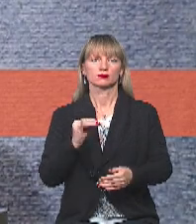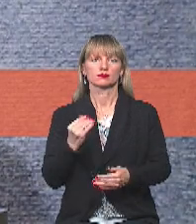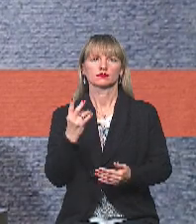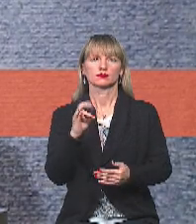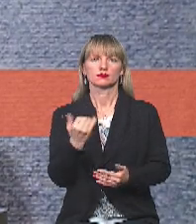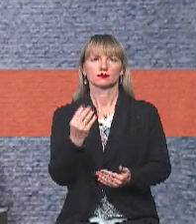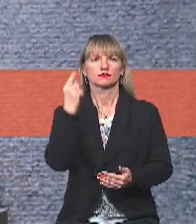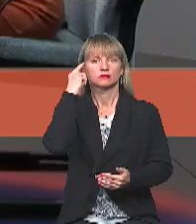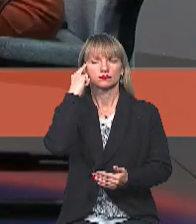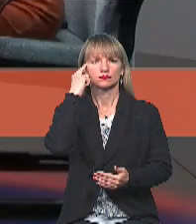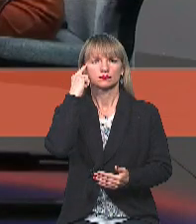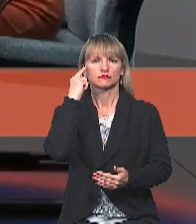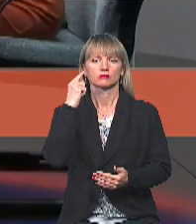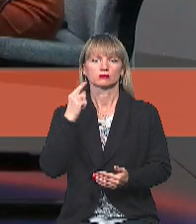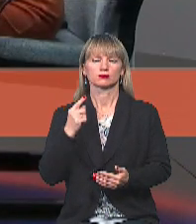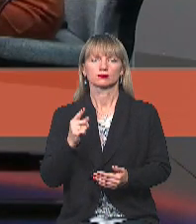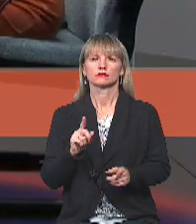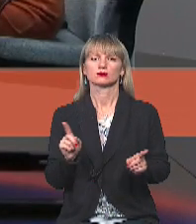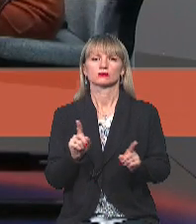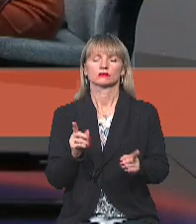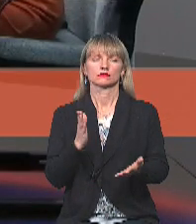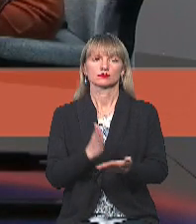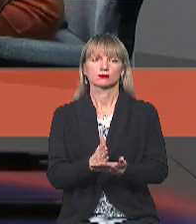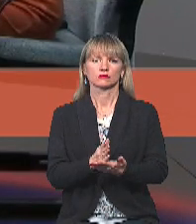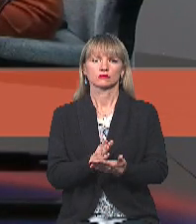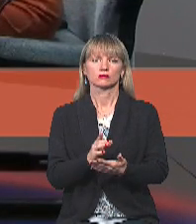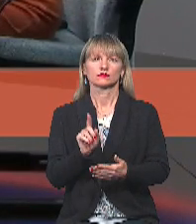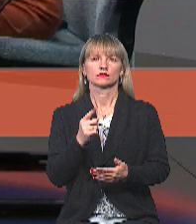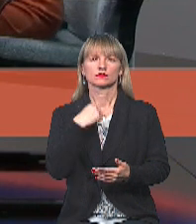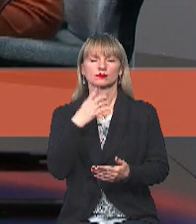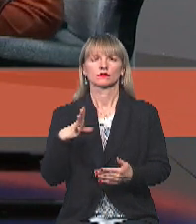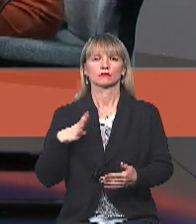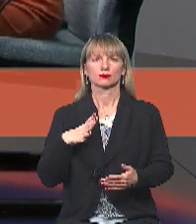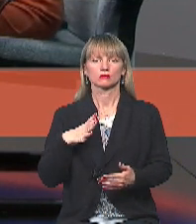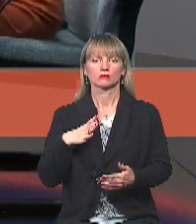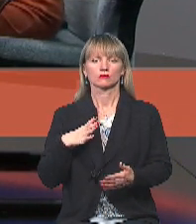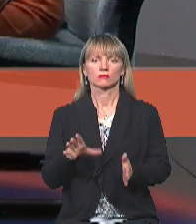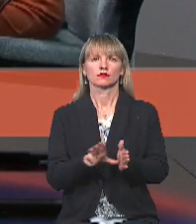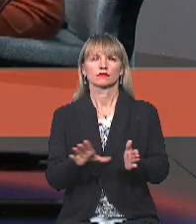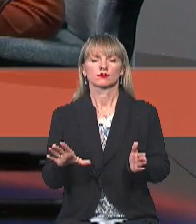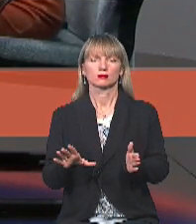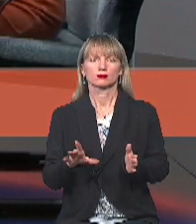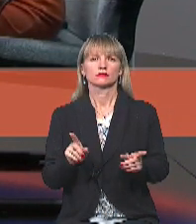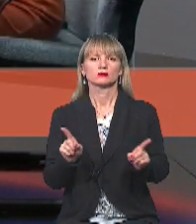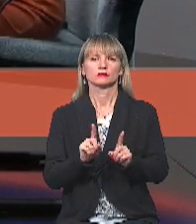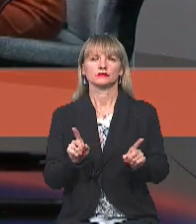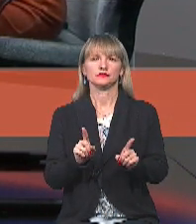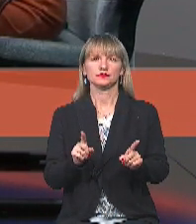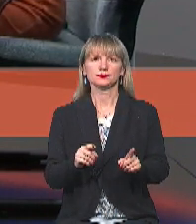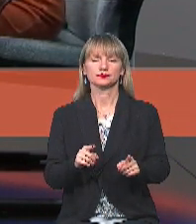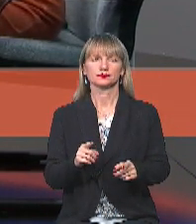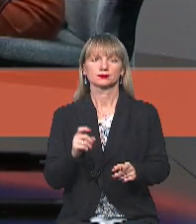на вашу думку, знецінили? Що відбулося? Чому ми говоримо, була енергія? Що